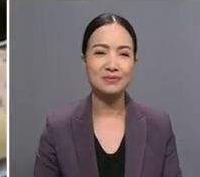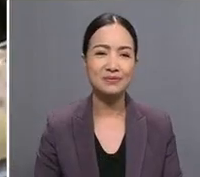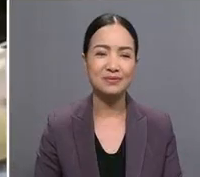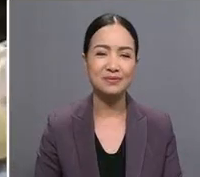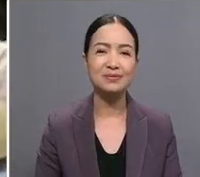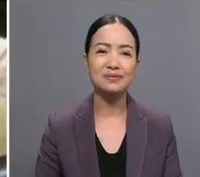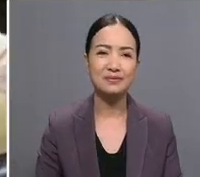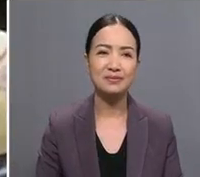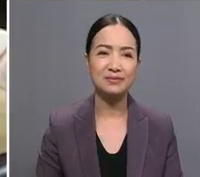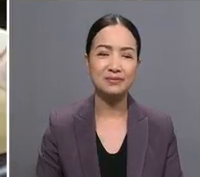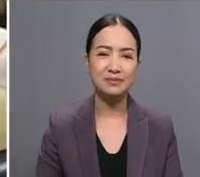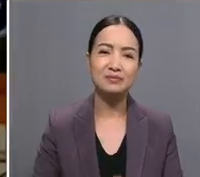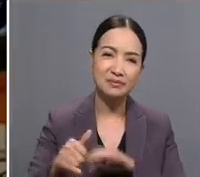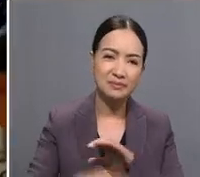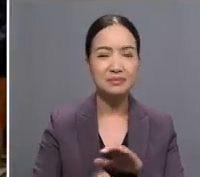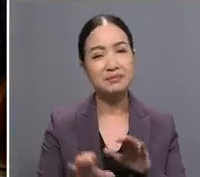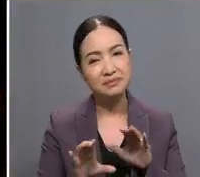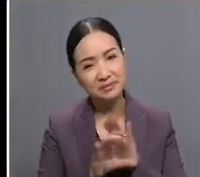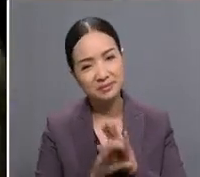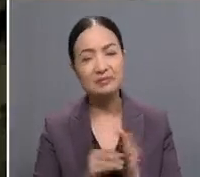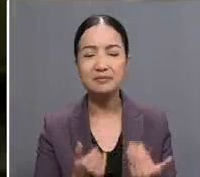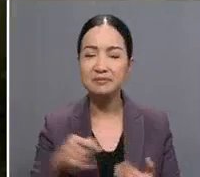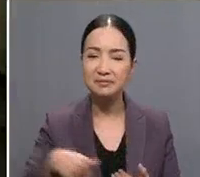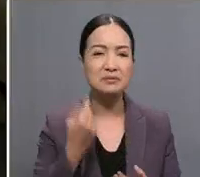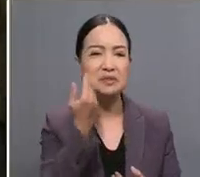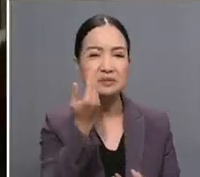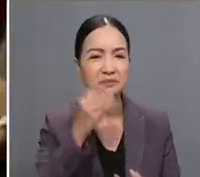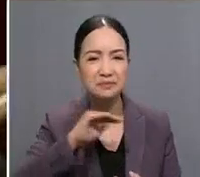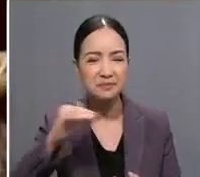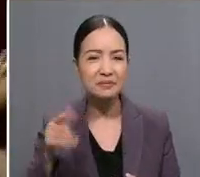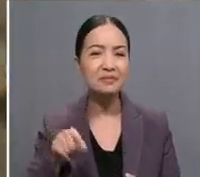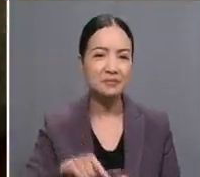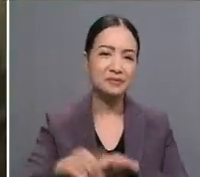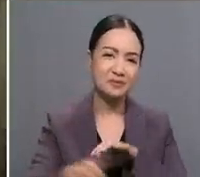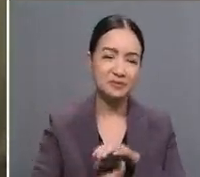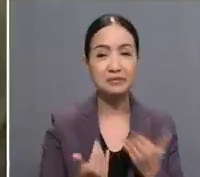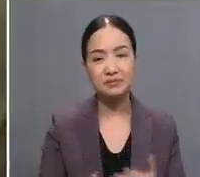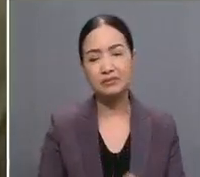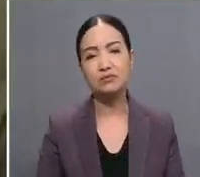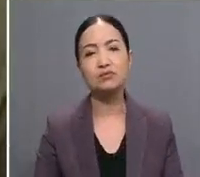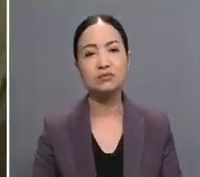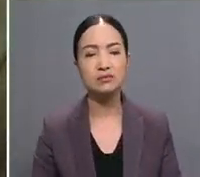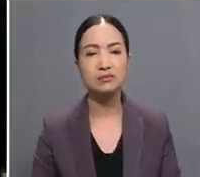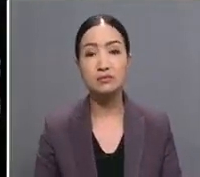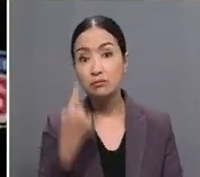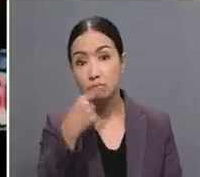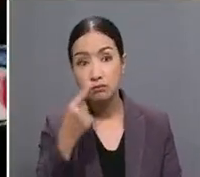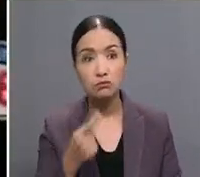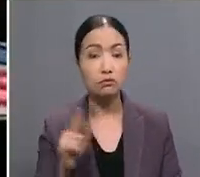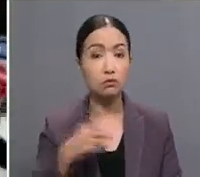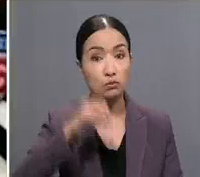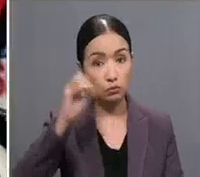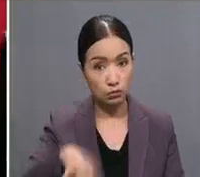ซ้ายไงนะคะขอบคุณไม่เกิดไป 5น่ะเหมือนกันทุกท่านเธอใช้บริการในห้างเพลงข้างนี้เนี้ยนะครับใครเป็นคน